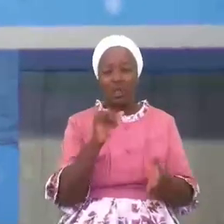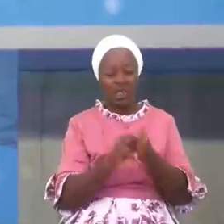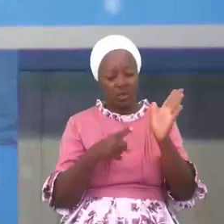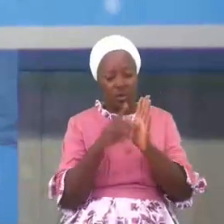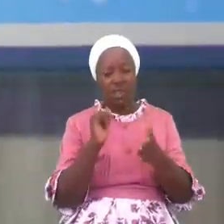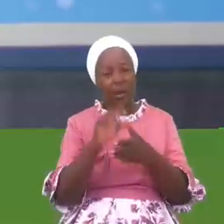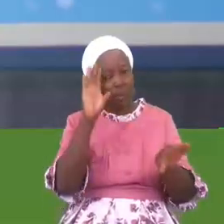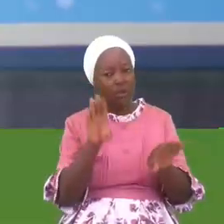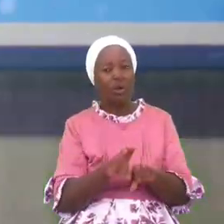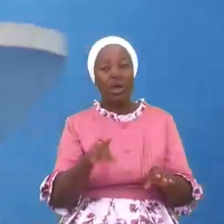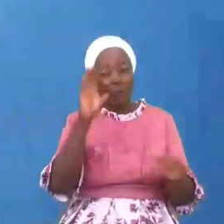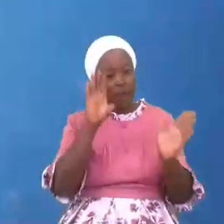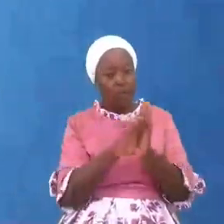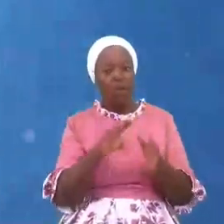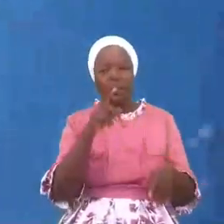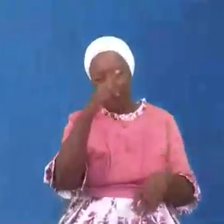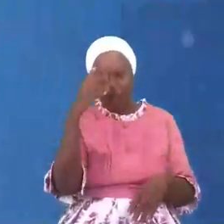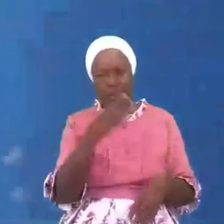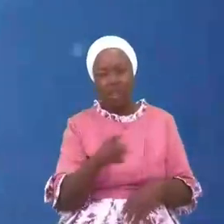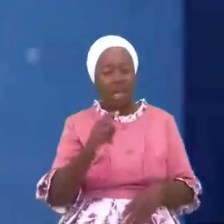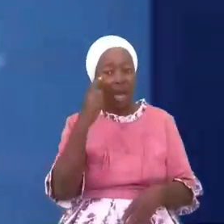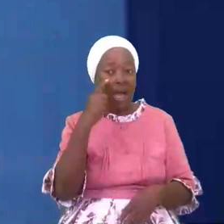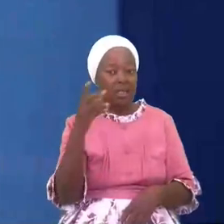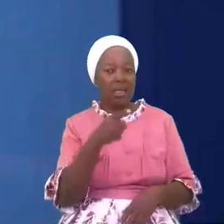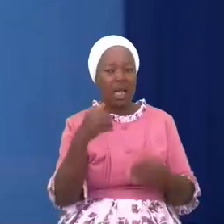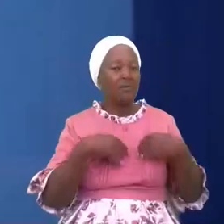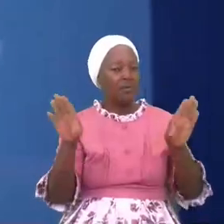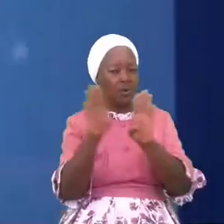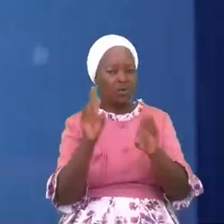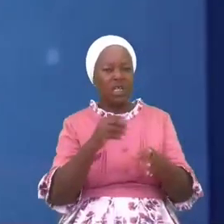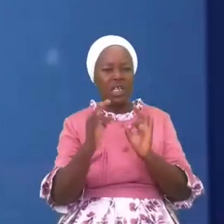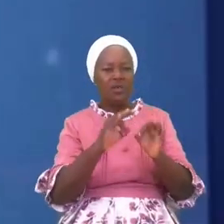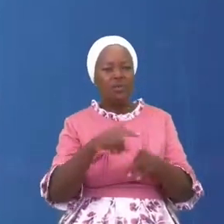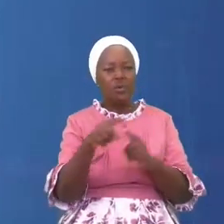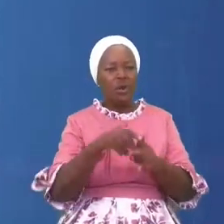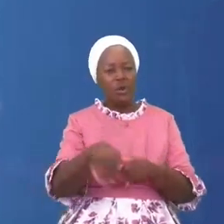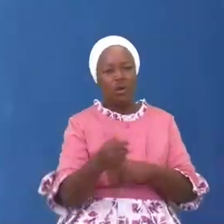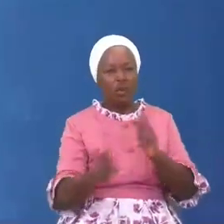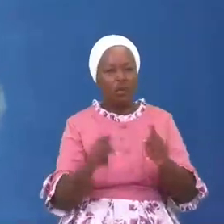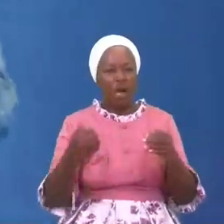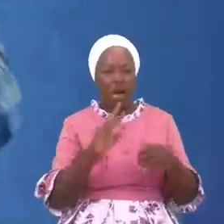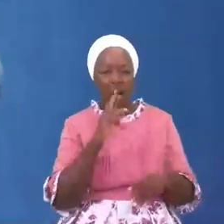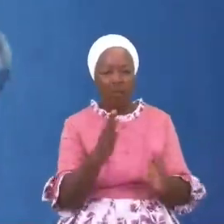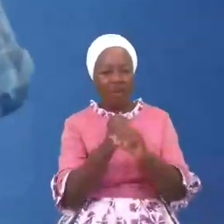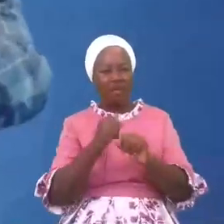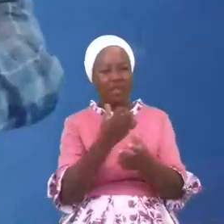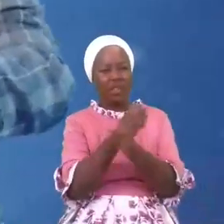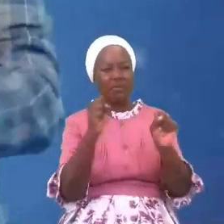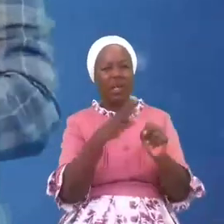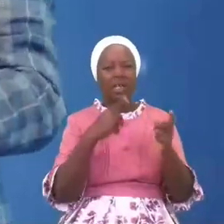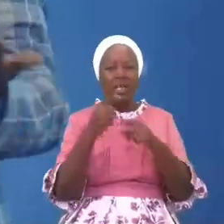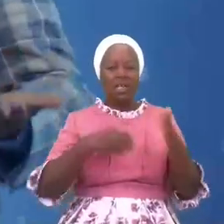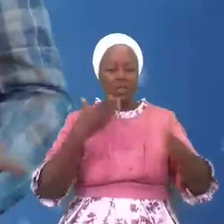photo. Leurs yeux sont fermés. Lorsque les autres reçoivent le salut et la joie